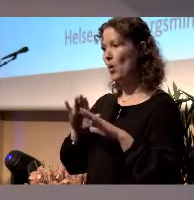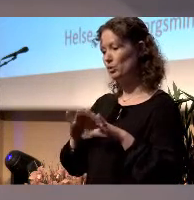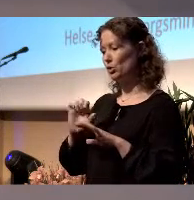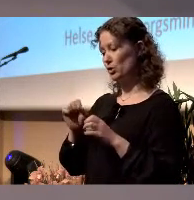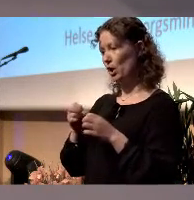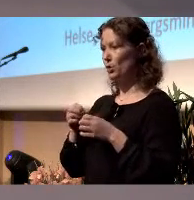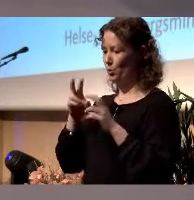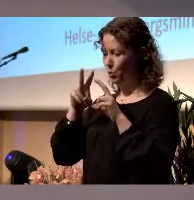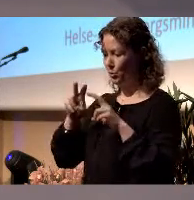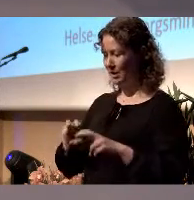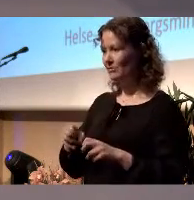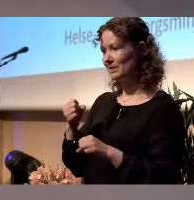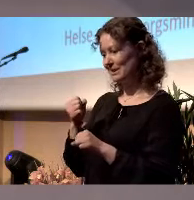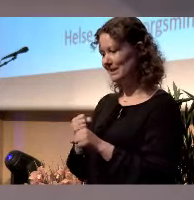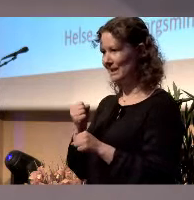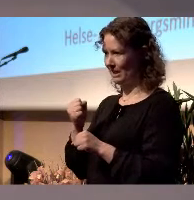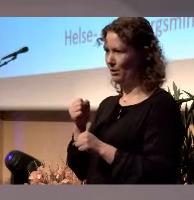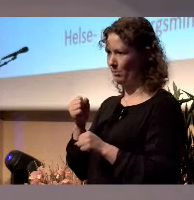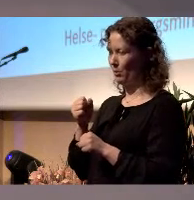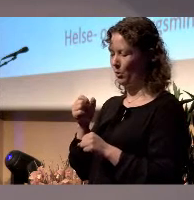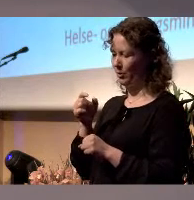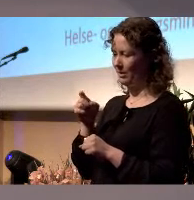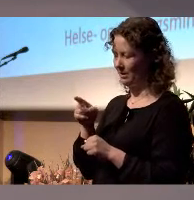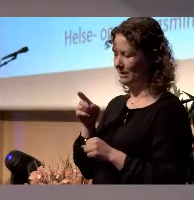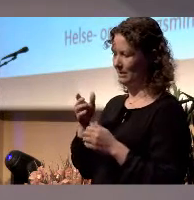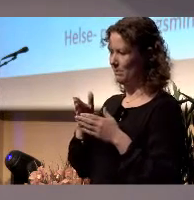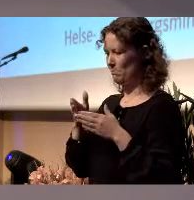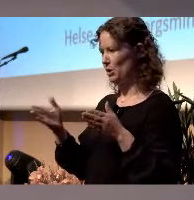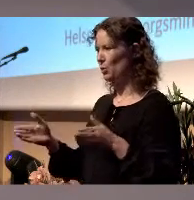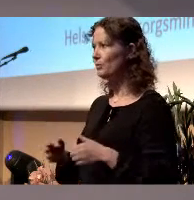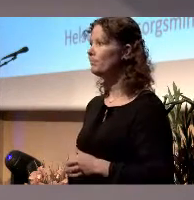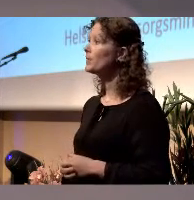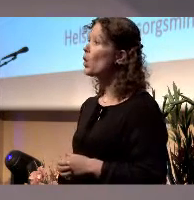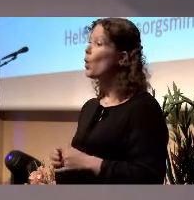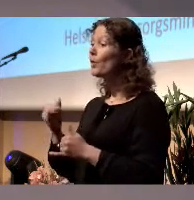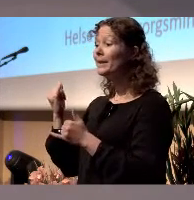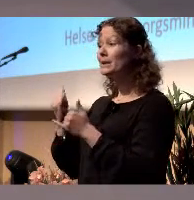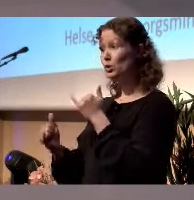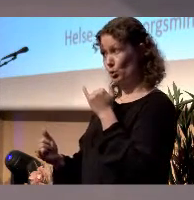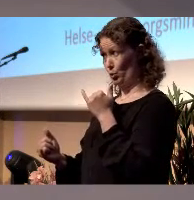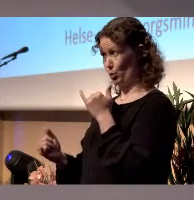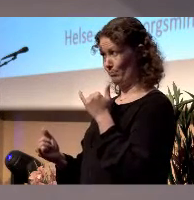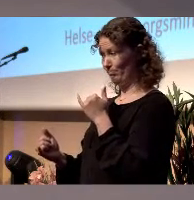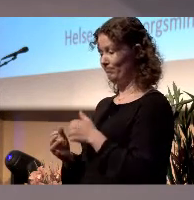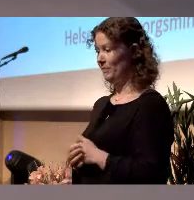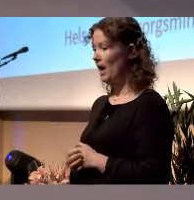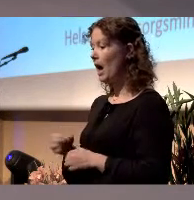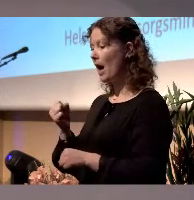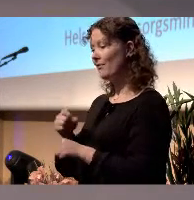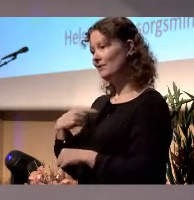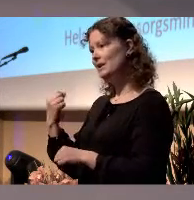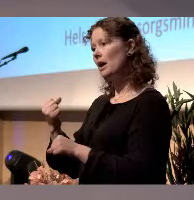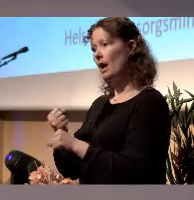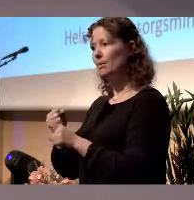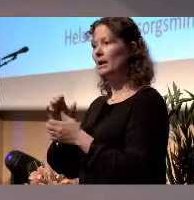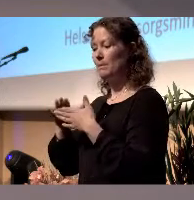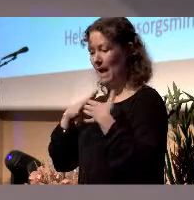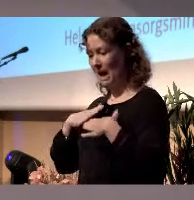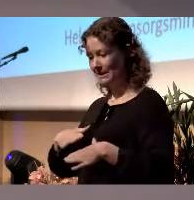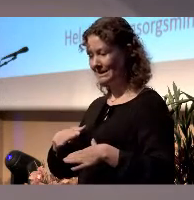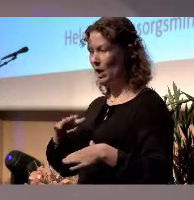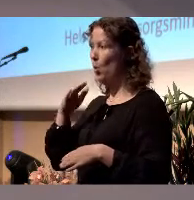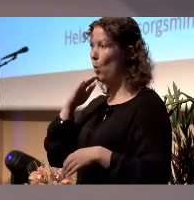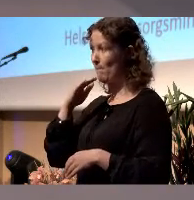sikte på å innføres i perioden. Og så til slutt. Vi arbeider med helse og